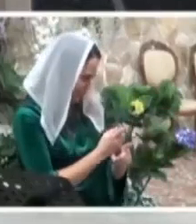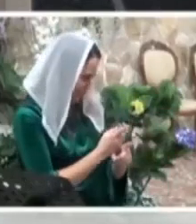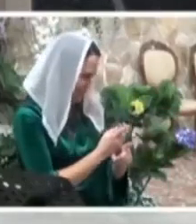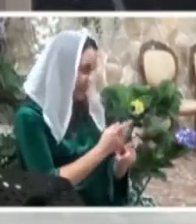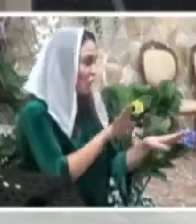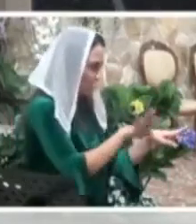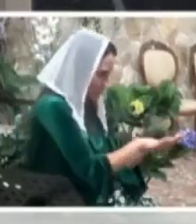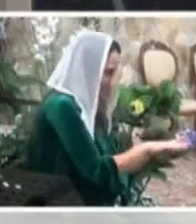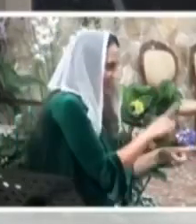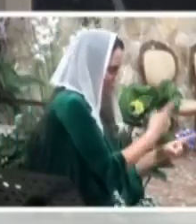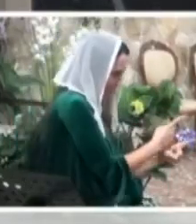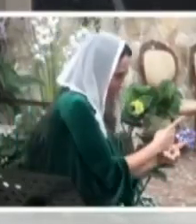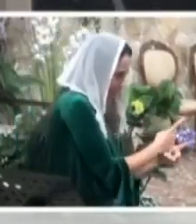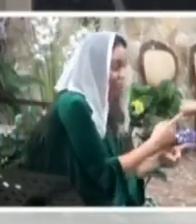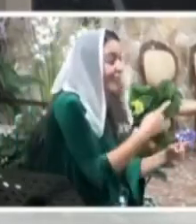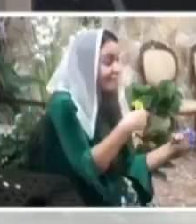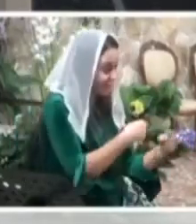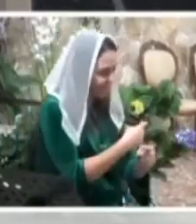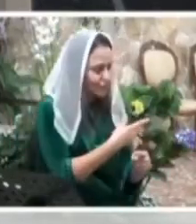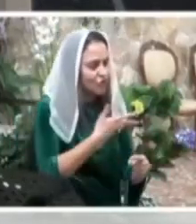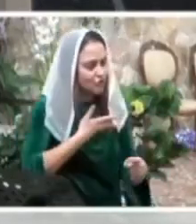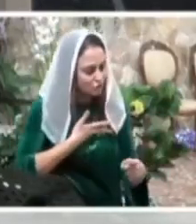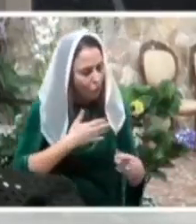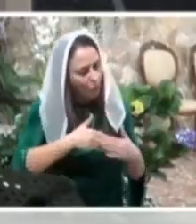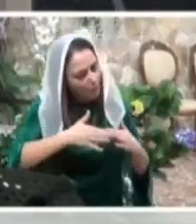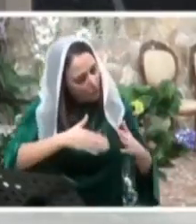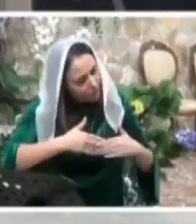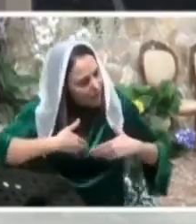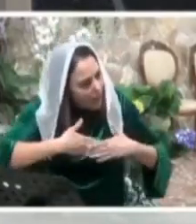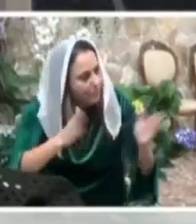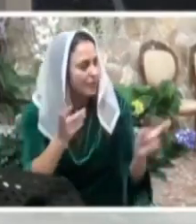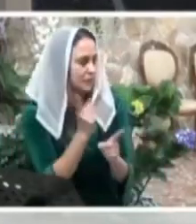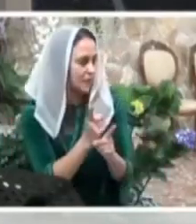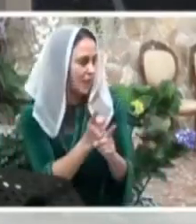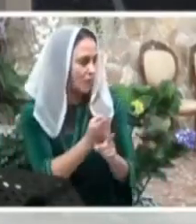chiudiamole. Ma quelle porte che vanno aperte,